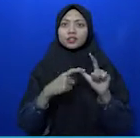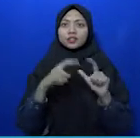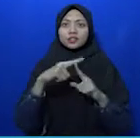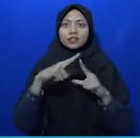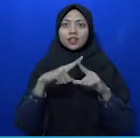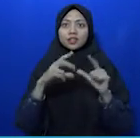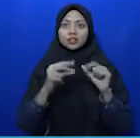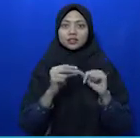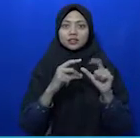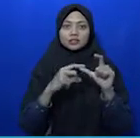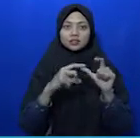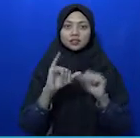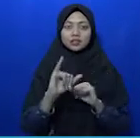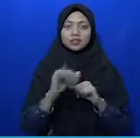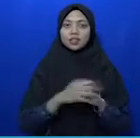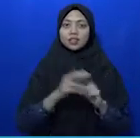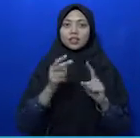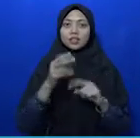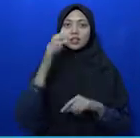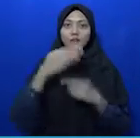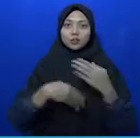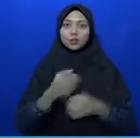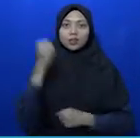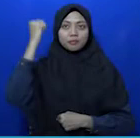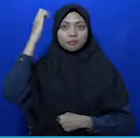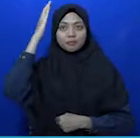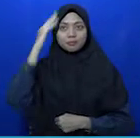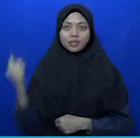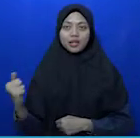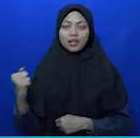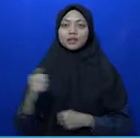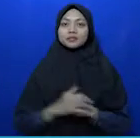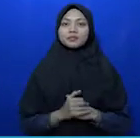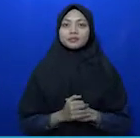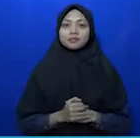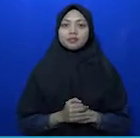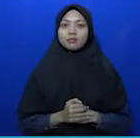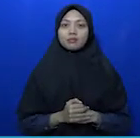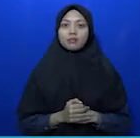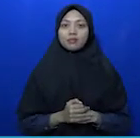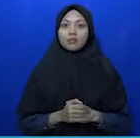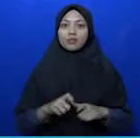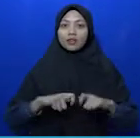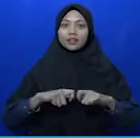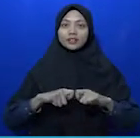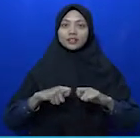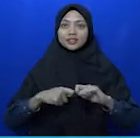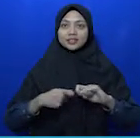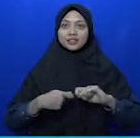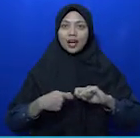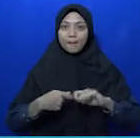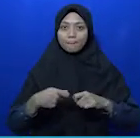bisa menggali informasi lebih detail lagi tentang divestasi saham Freeport.